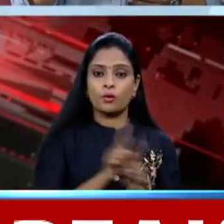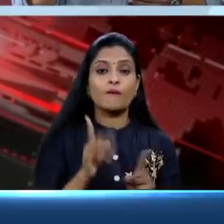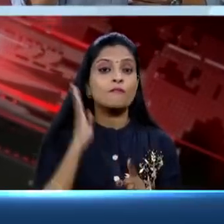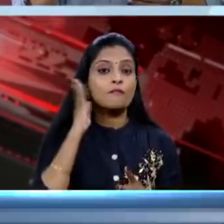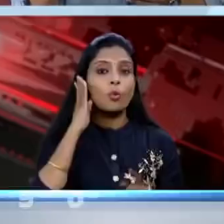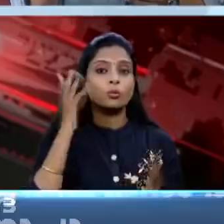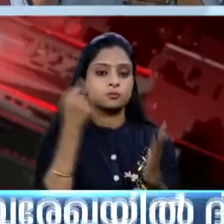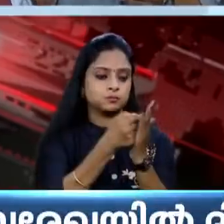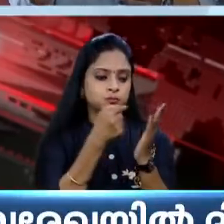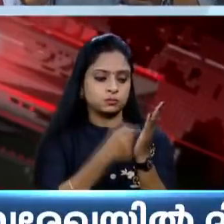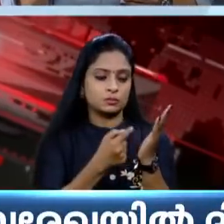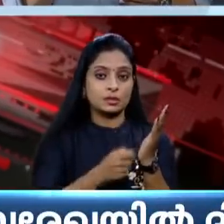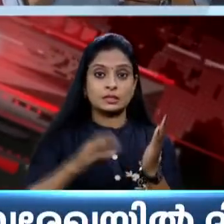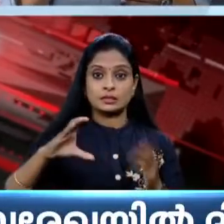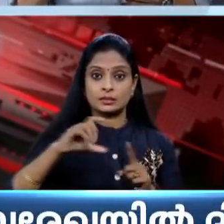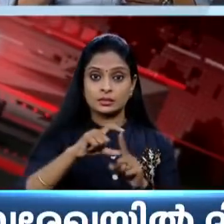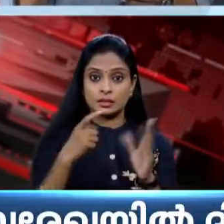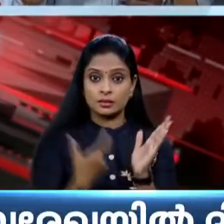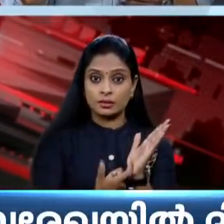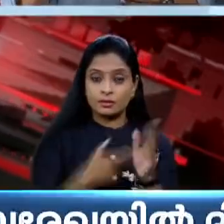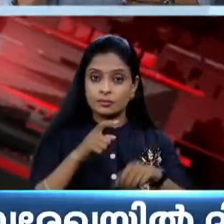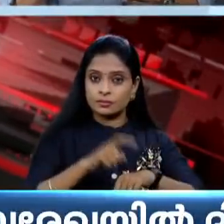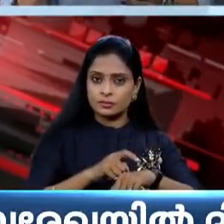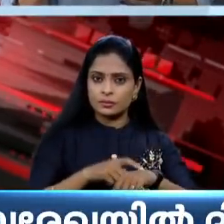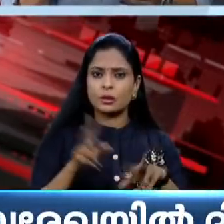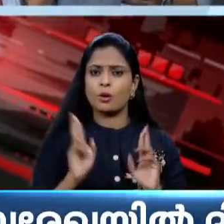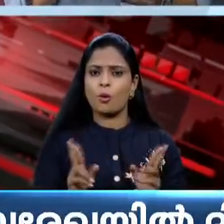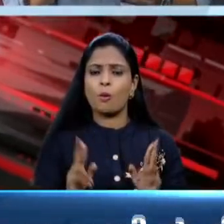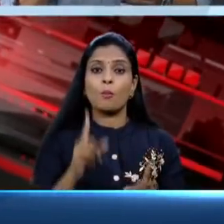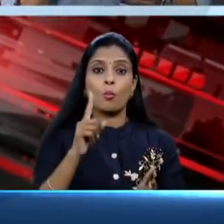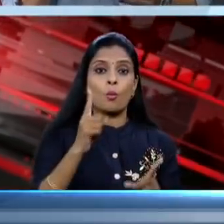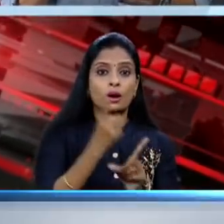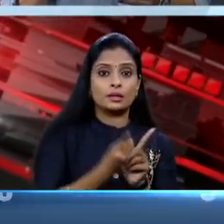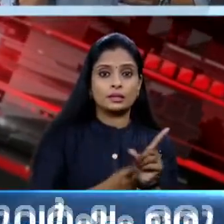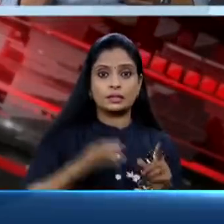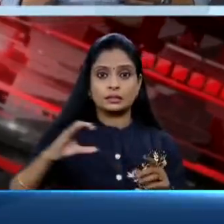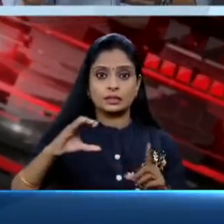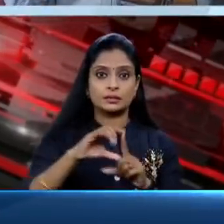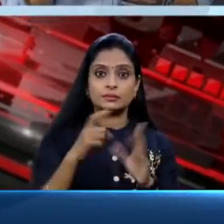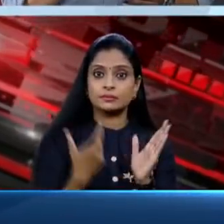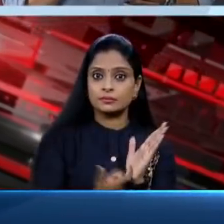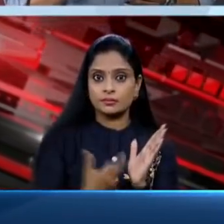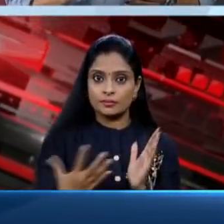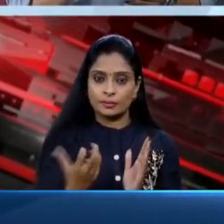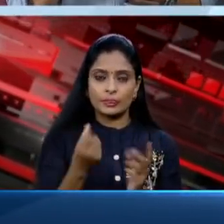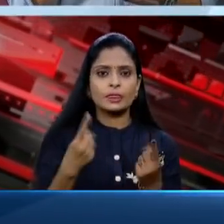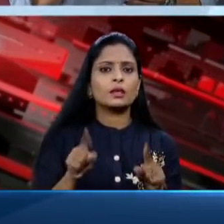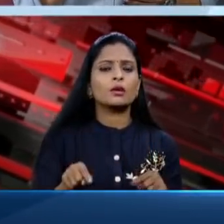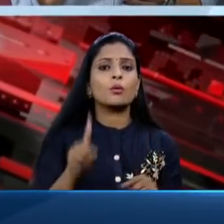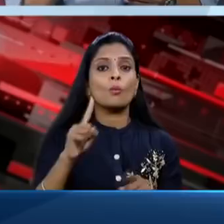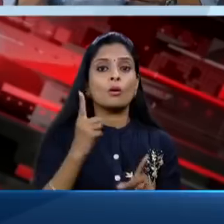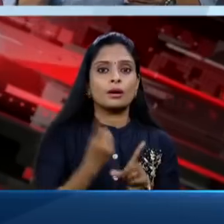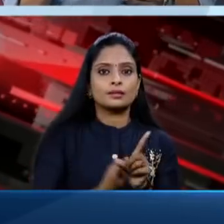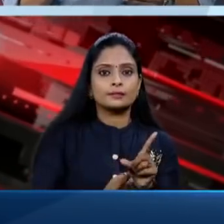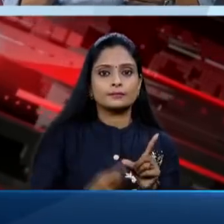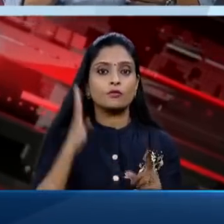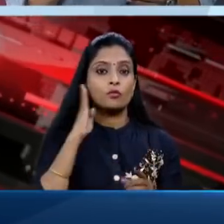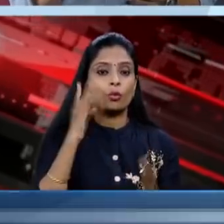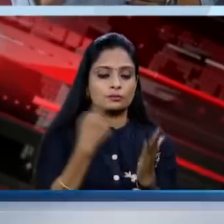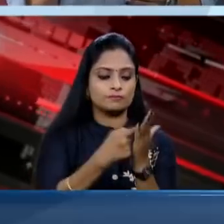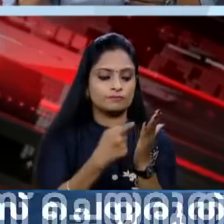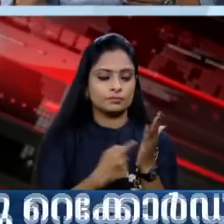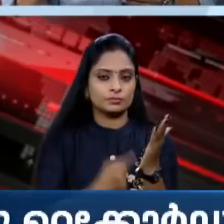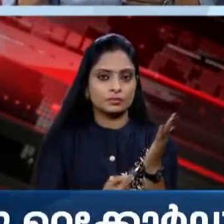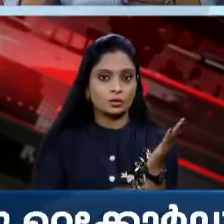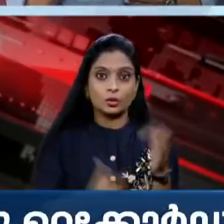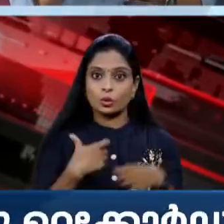പോലീസ് CDR എടുക്കുന്ന സമയത്ത് സാധാരണഗതിയിൽ ഒരു വർഷത്തെ CDR ആണ് കിട്ടുന്നത്. അങ്ങനെ ഒരു വർഷത്തെ ഒരു ലിസ്റ്റും ഉണ്ടാക്കരുത്. അതായത്